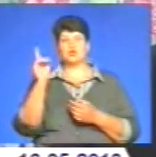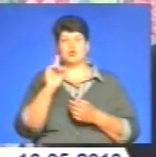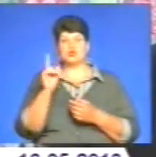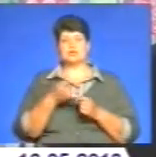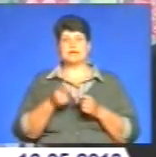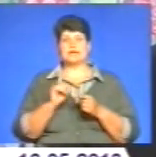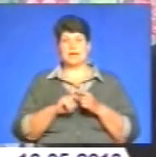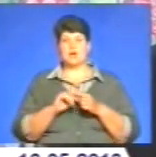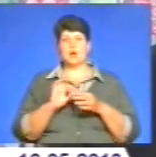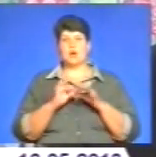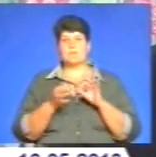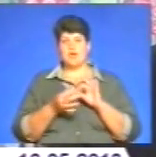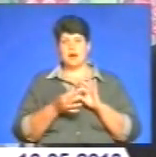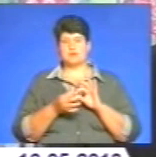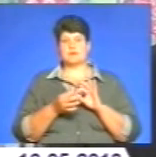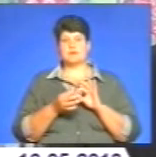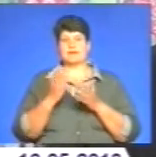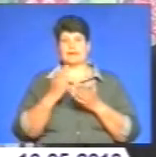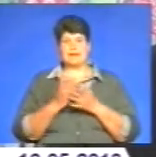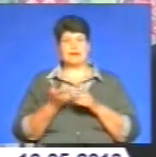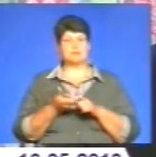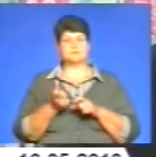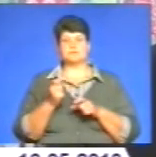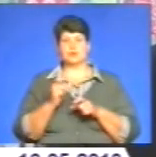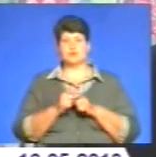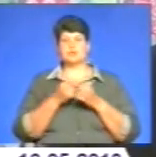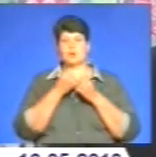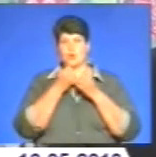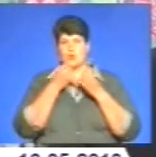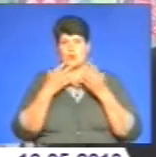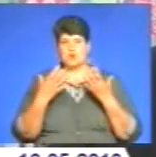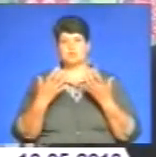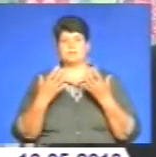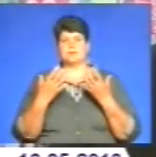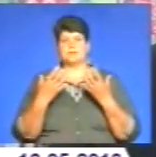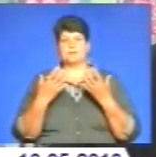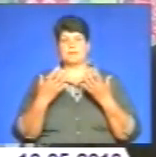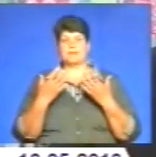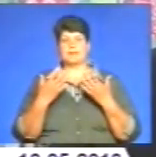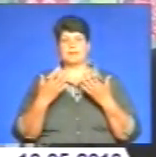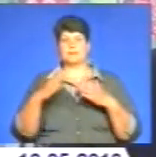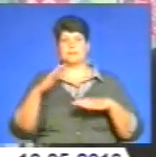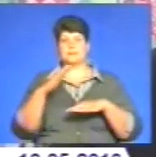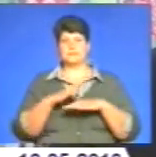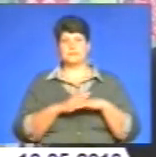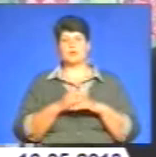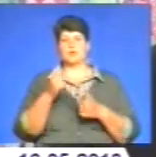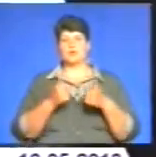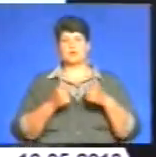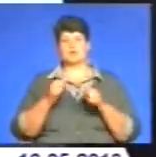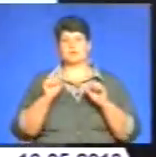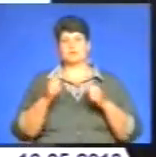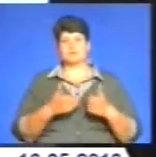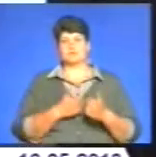олімпіади є досить хорошими і предметними конкурсами які стимулюють